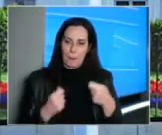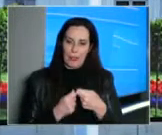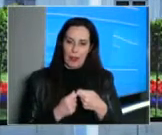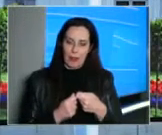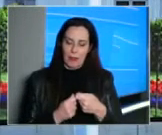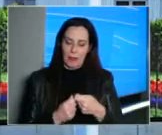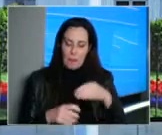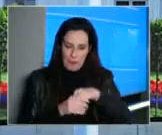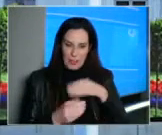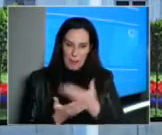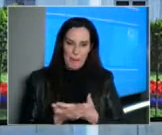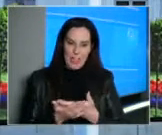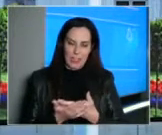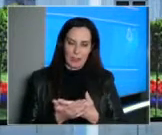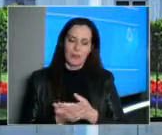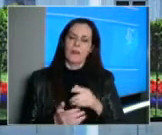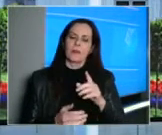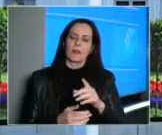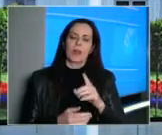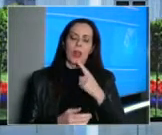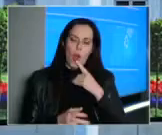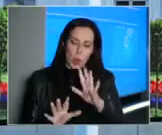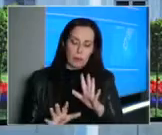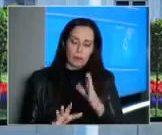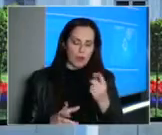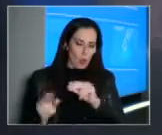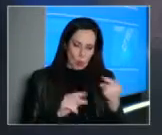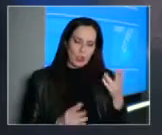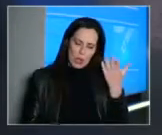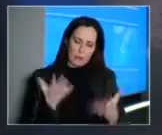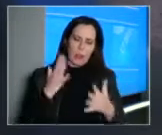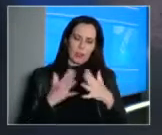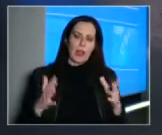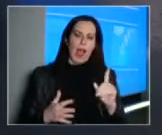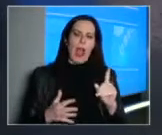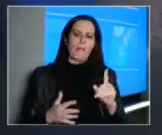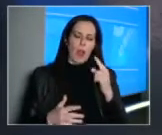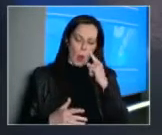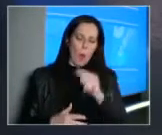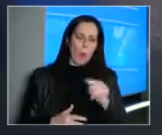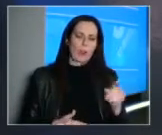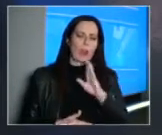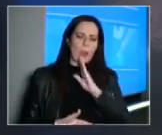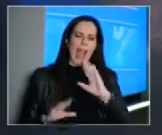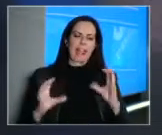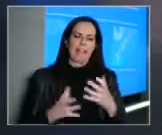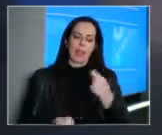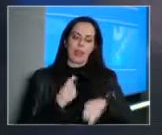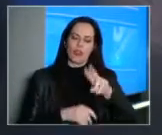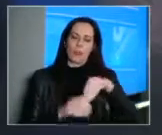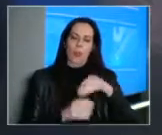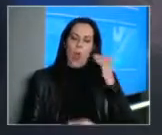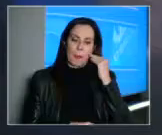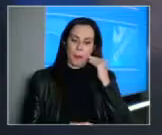המצע הפנימי, הלכו, לא נגיד לך על קווים דומים, כי יש ביניהם הבדל עצום, אבל זיהו פה את הבעיה החברתית-כלכלית בארצות